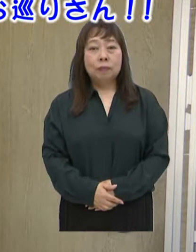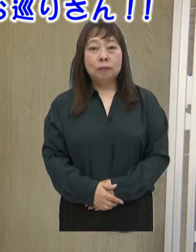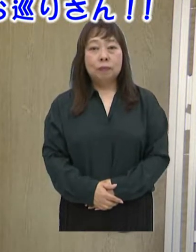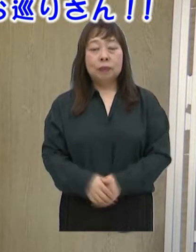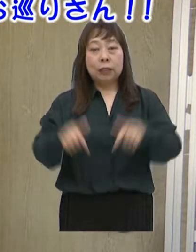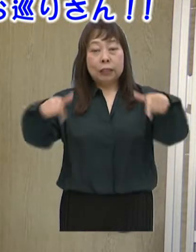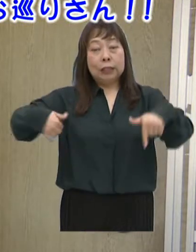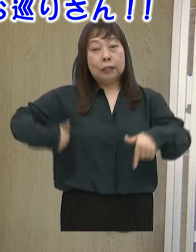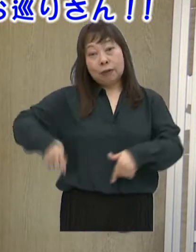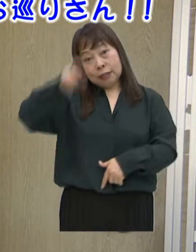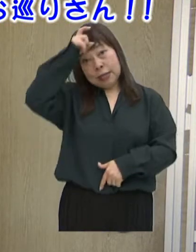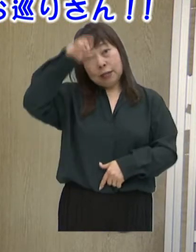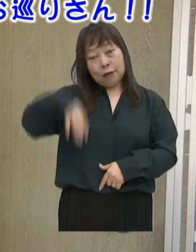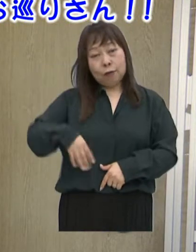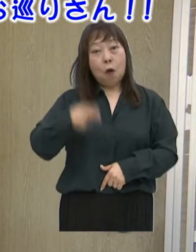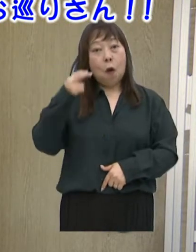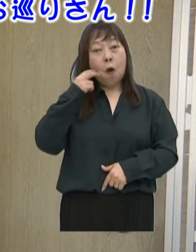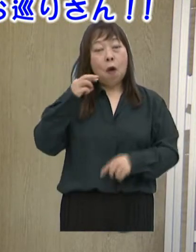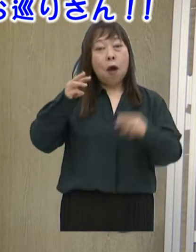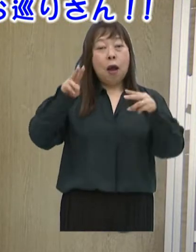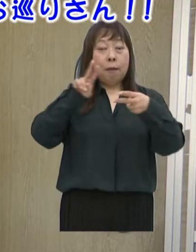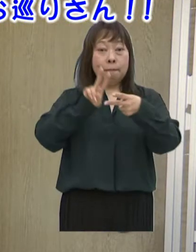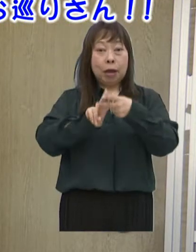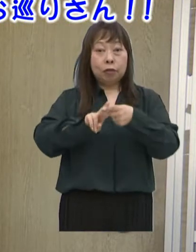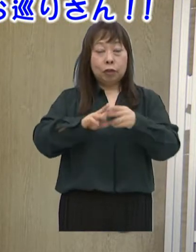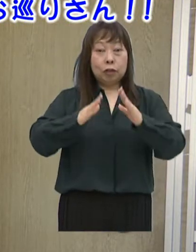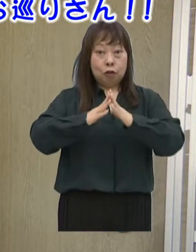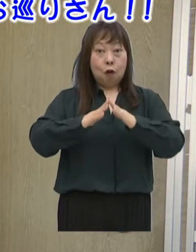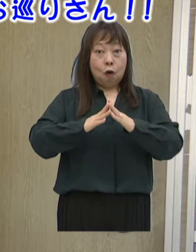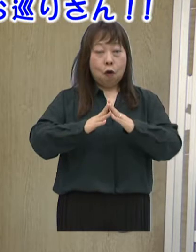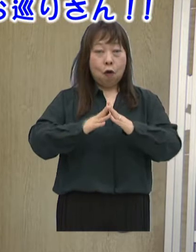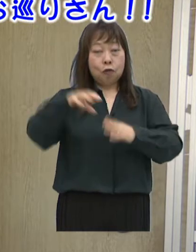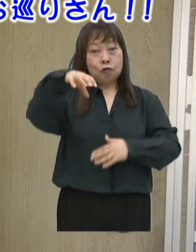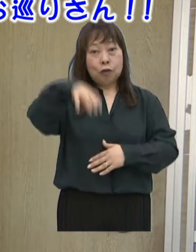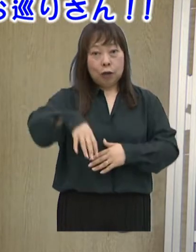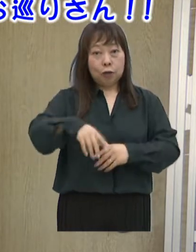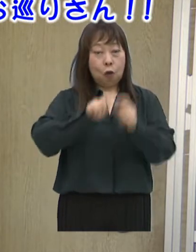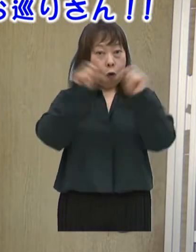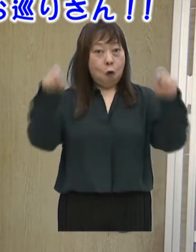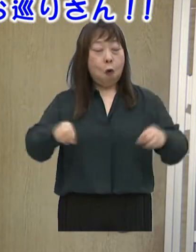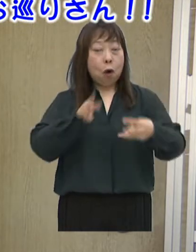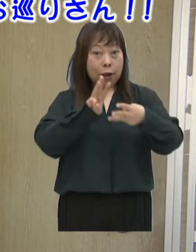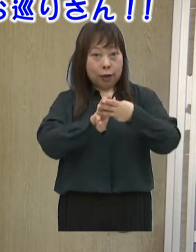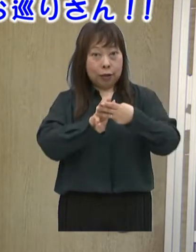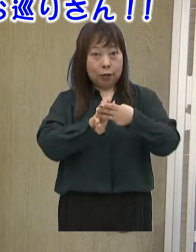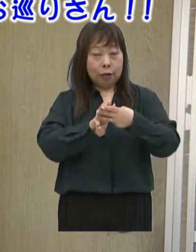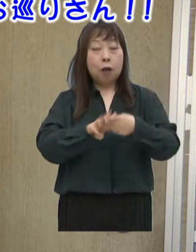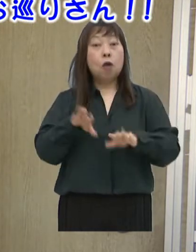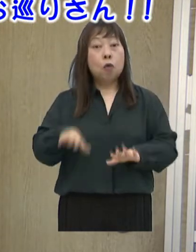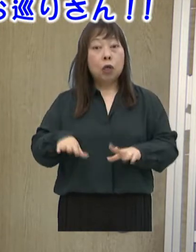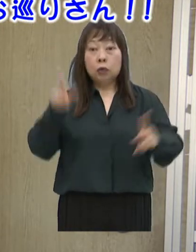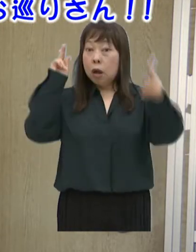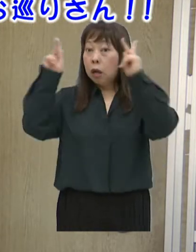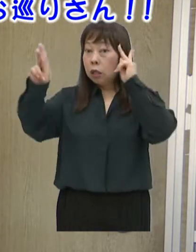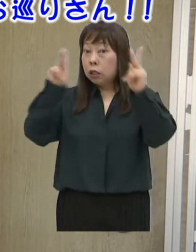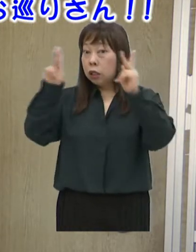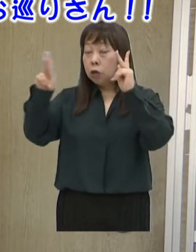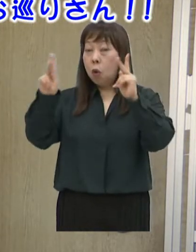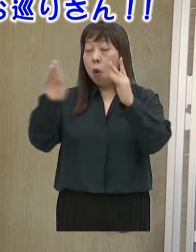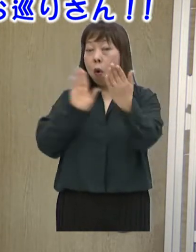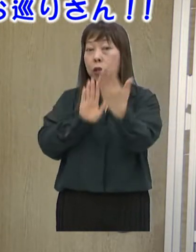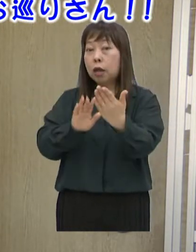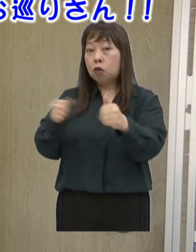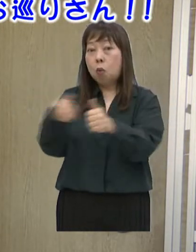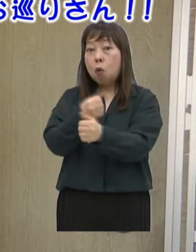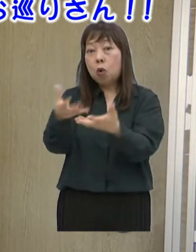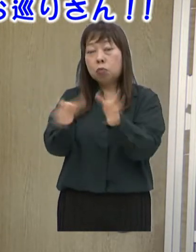石垣警察署松井省駐在所の岡田です。今月は企業対象暴力対策の推進と